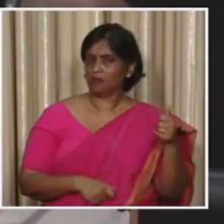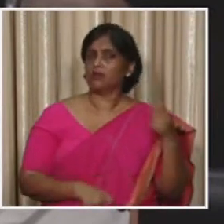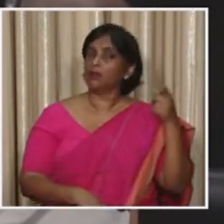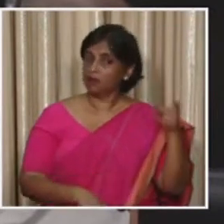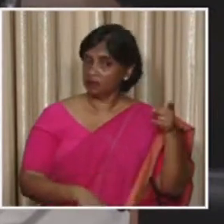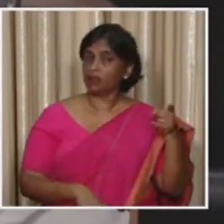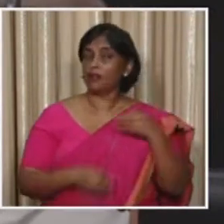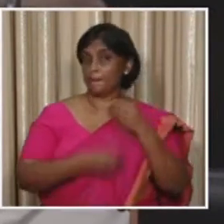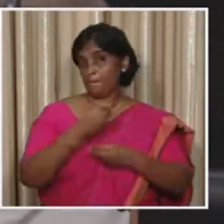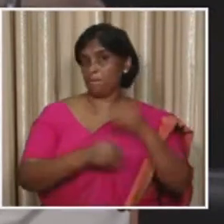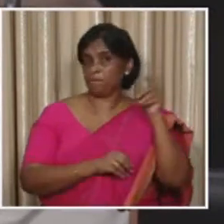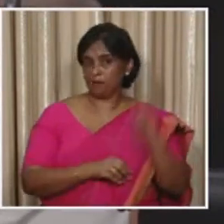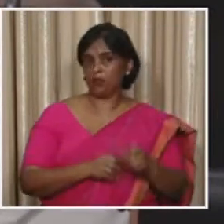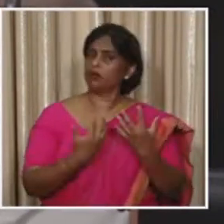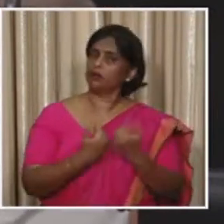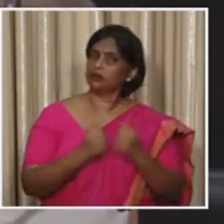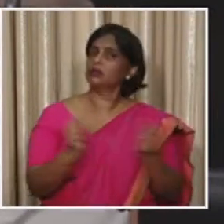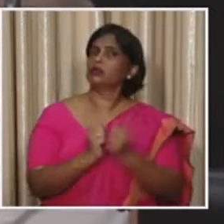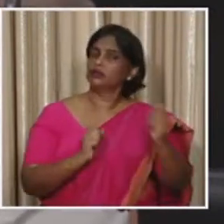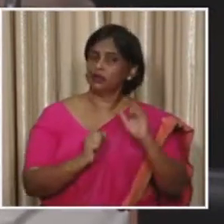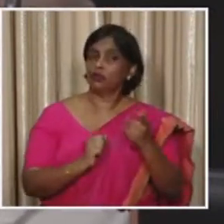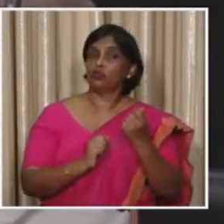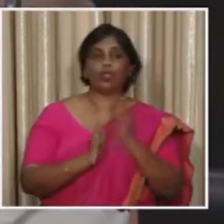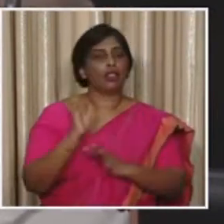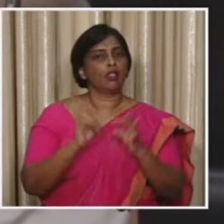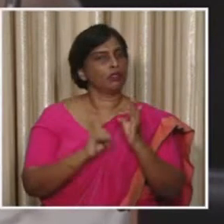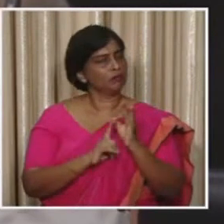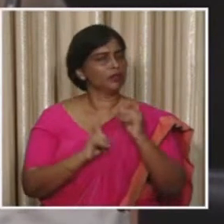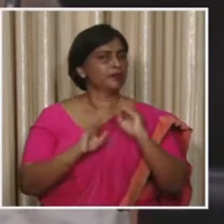තමයි එයා ව්‍යාපාරිකයෙක් මේක අතට අරගෙන කරා. මුදල් ඇමතිව